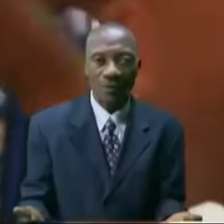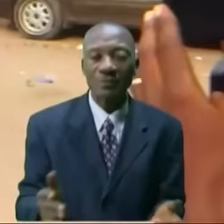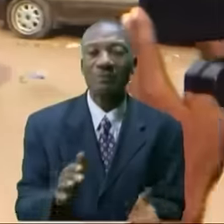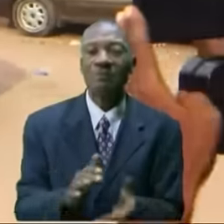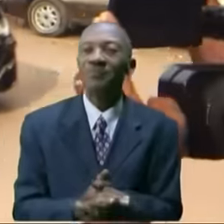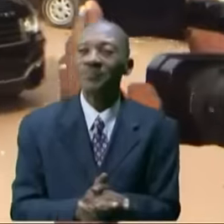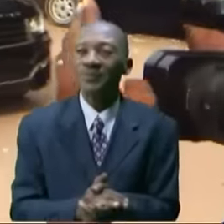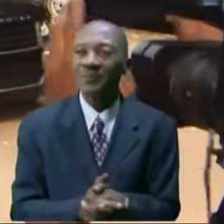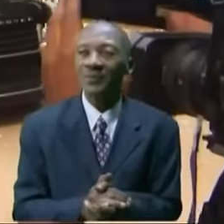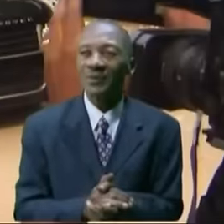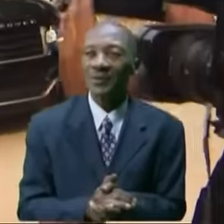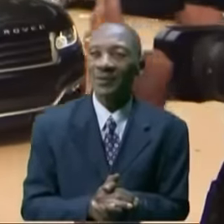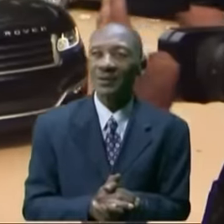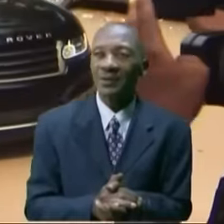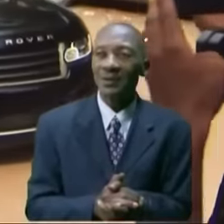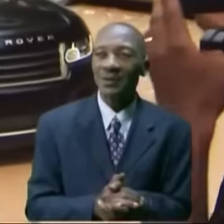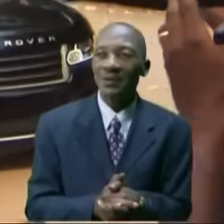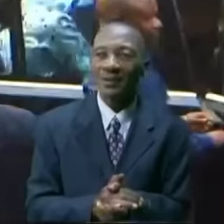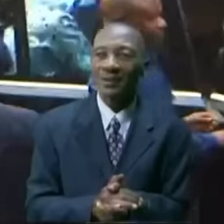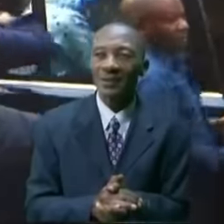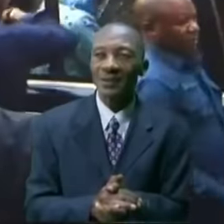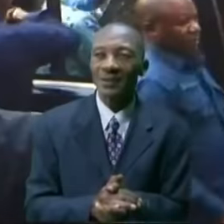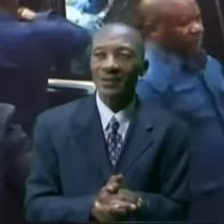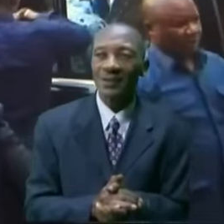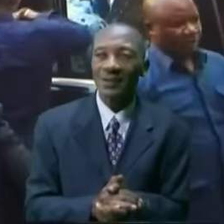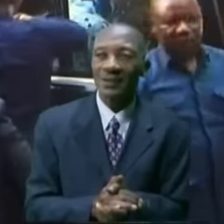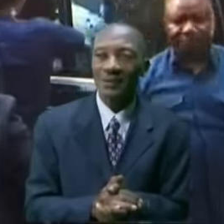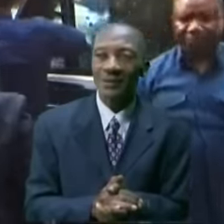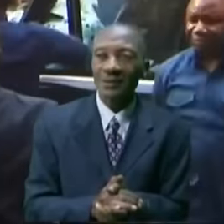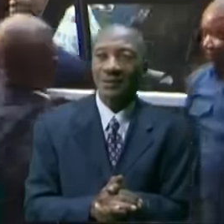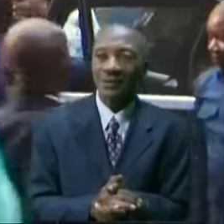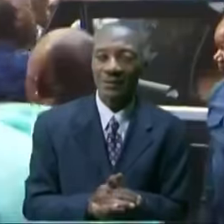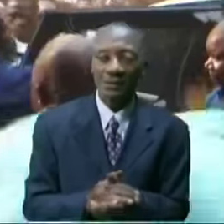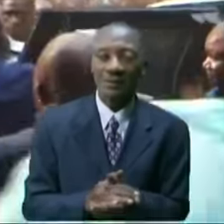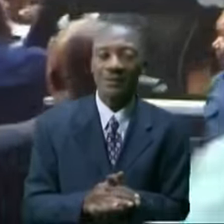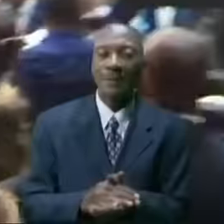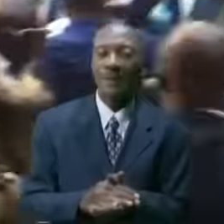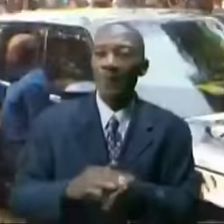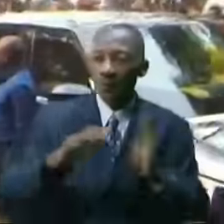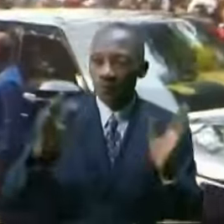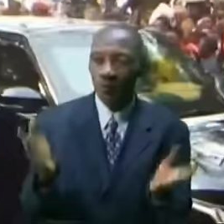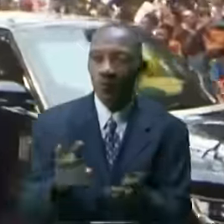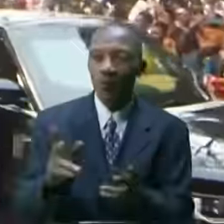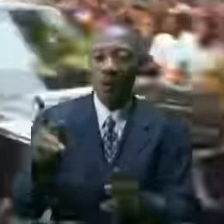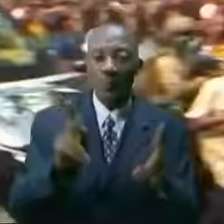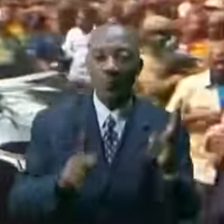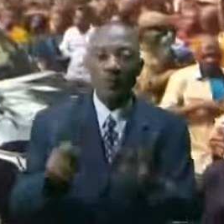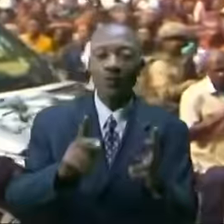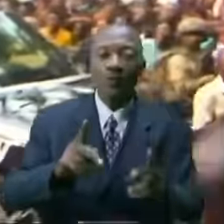c'est aussi celui indiqué par la CENI au président de la République pour accomplir l'acte citoyen.